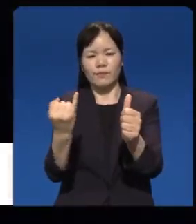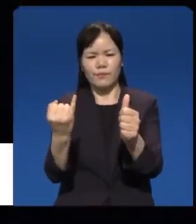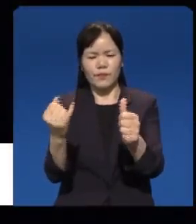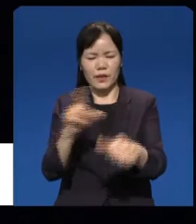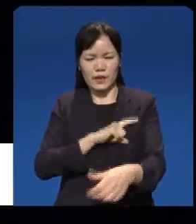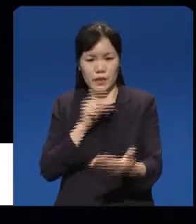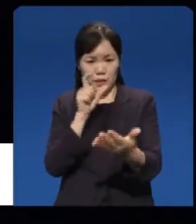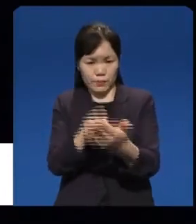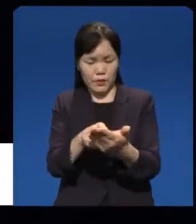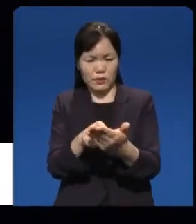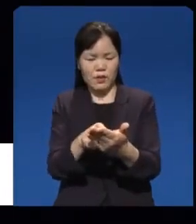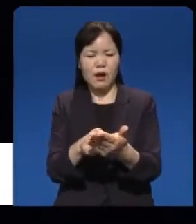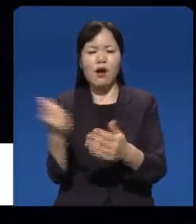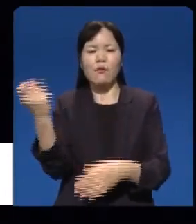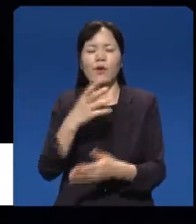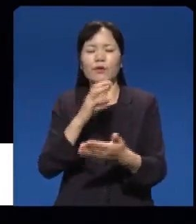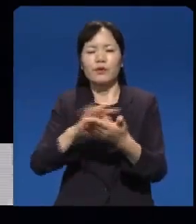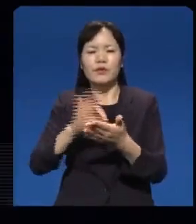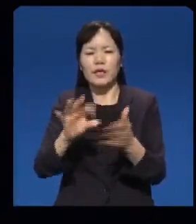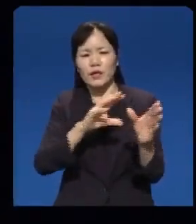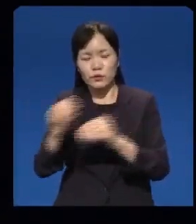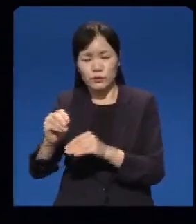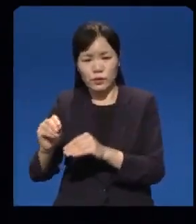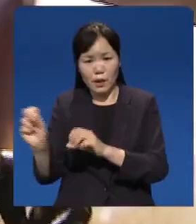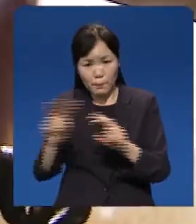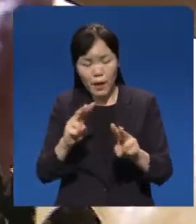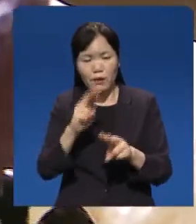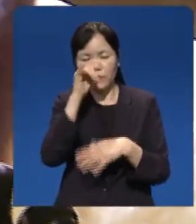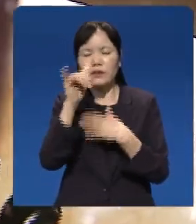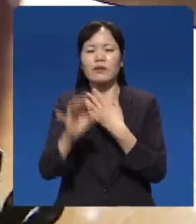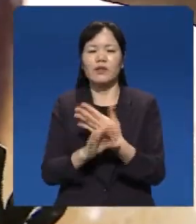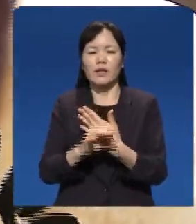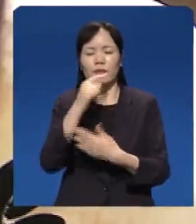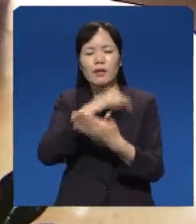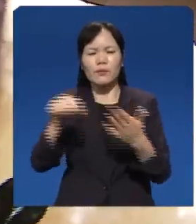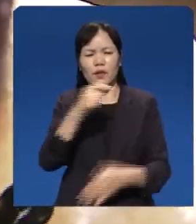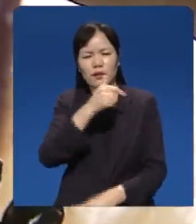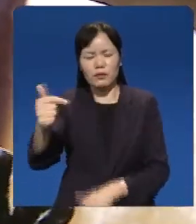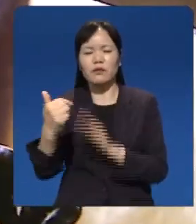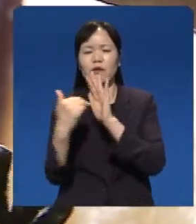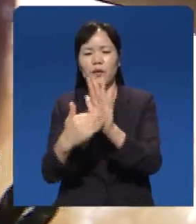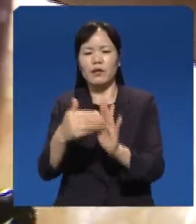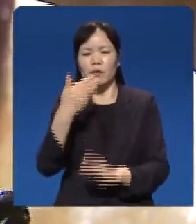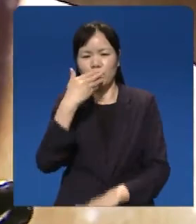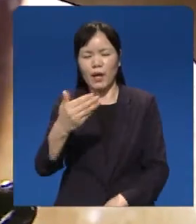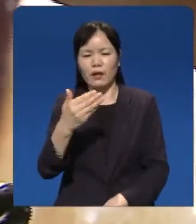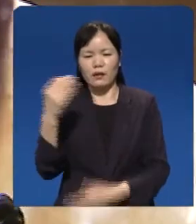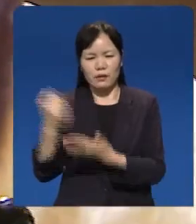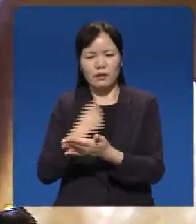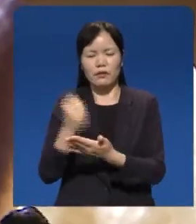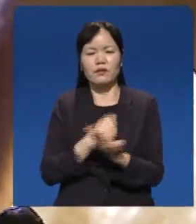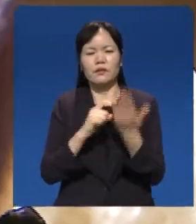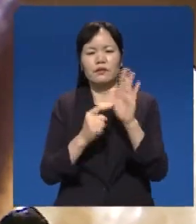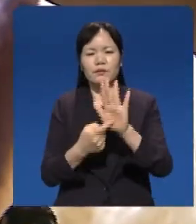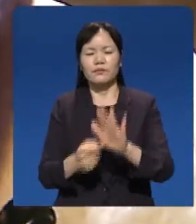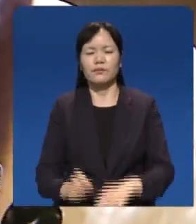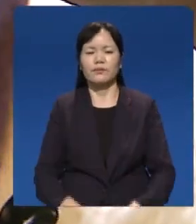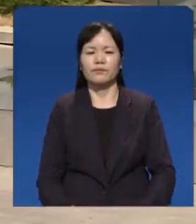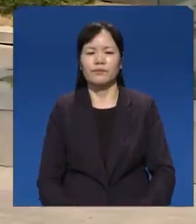돼 번호 사용 중단 조치가 바로 이루어졌다면 큰 피해를 막을 수 있었다는 아쉬움이 남습니다